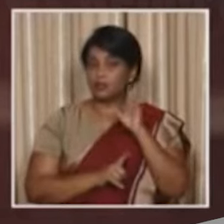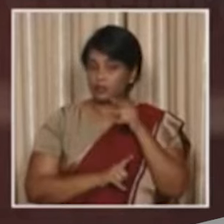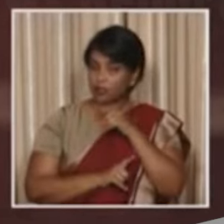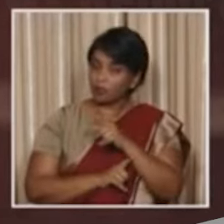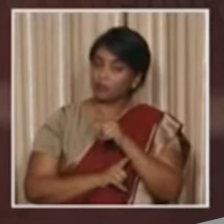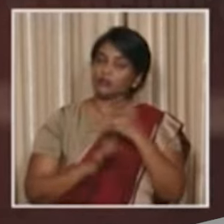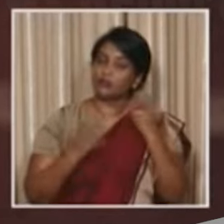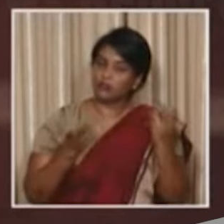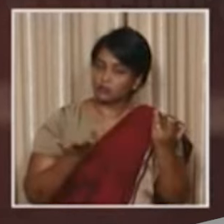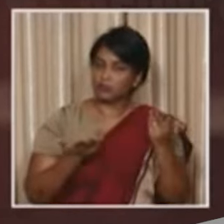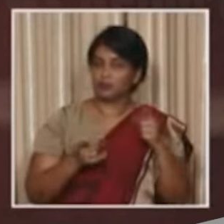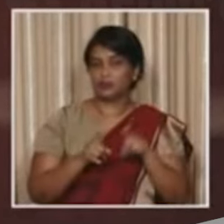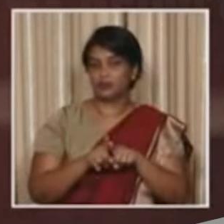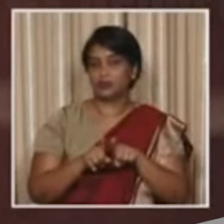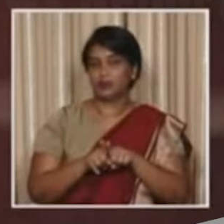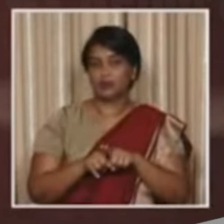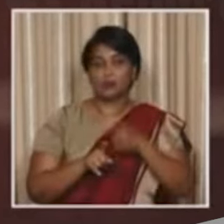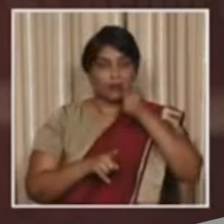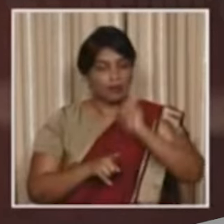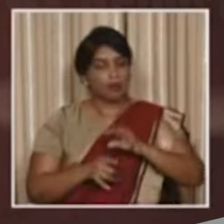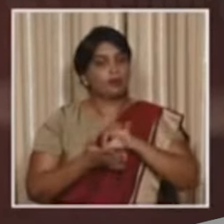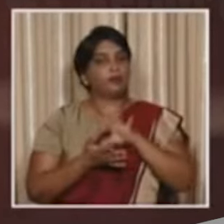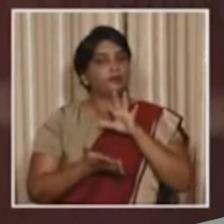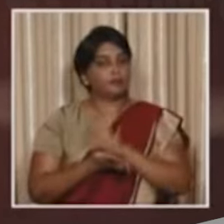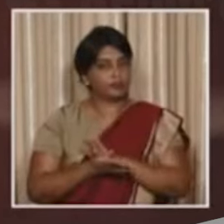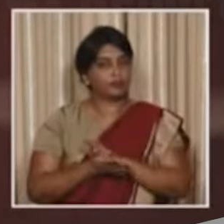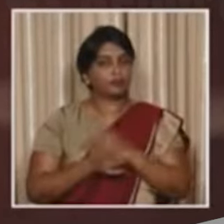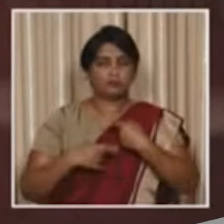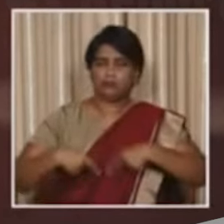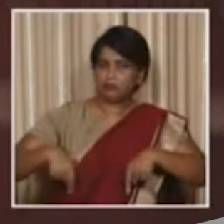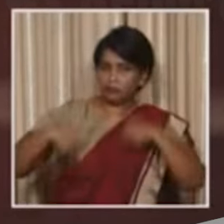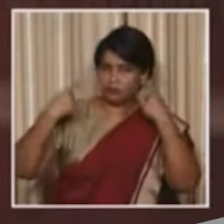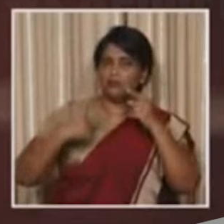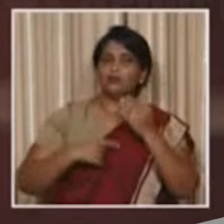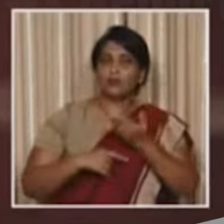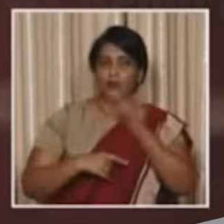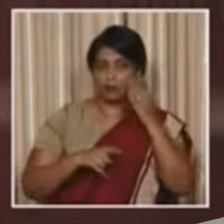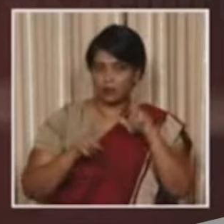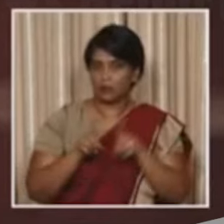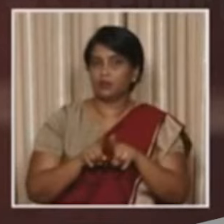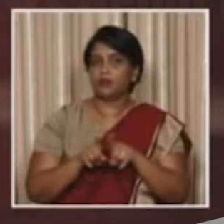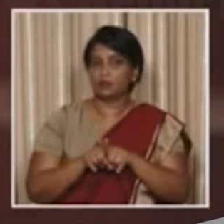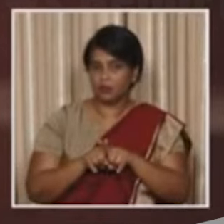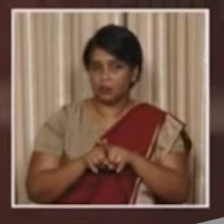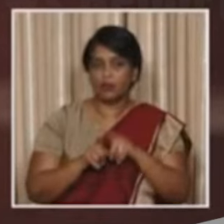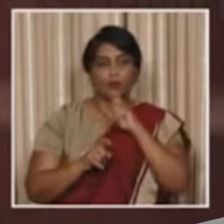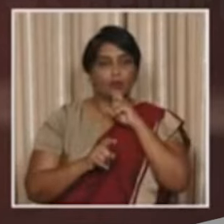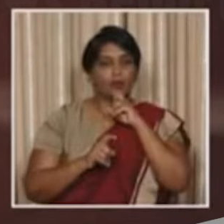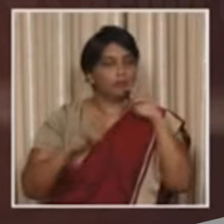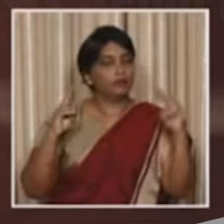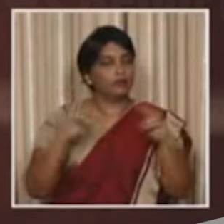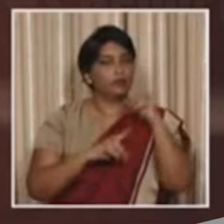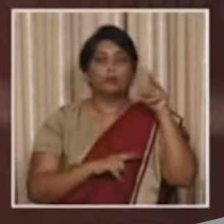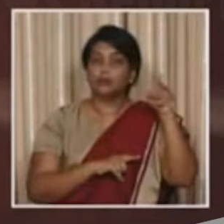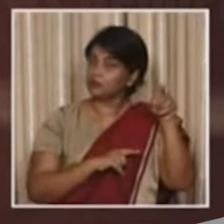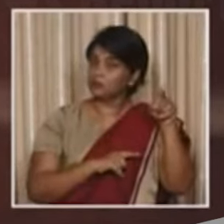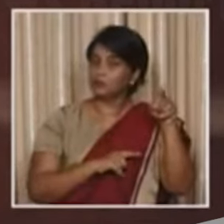උවත් තීන්දු තීරණ අභියෝගයට ලක් කිරීමට හැකිවන පරිදි ශ්‍රේෂ්ඨාධිකරණයට